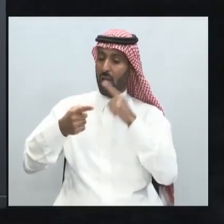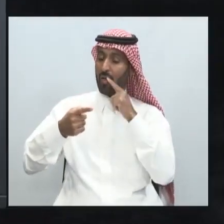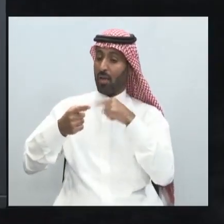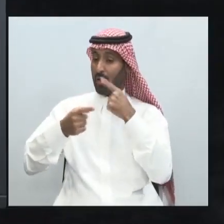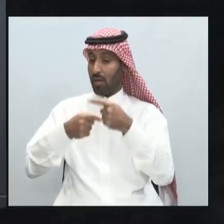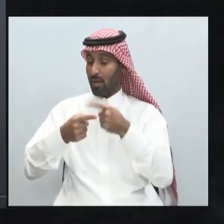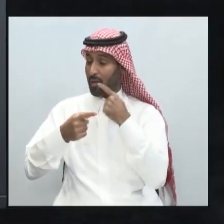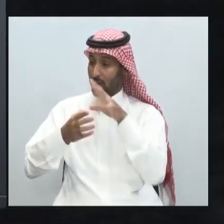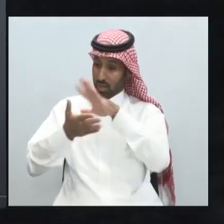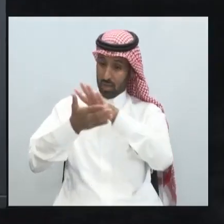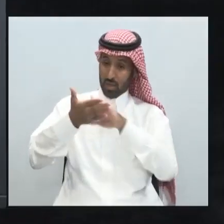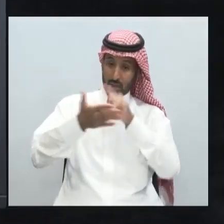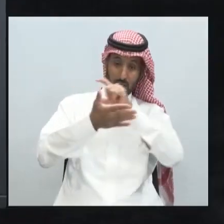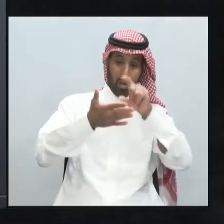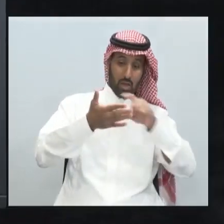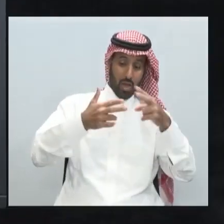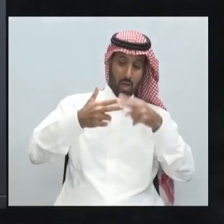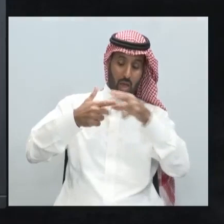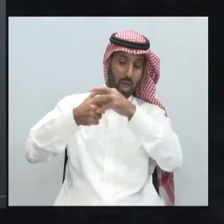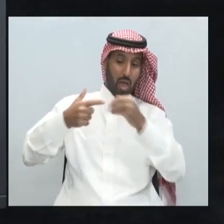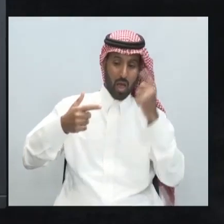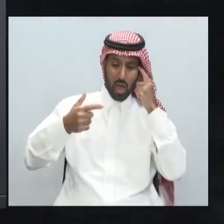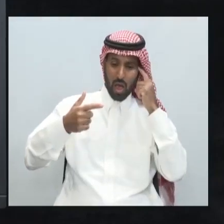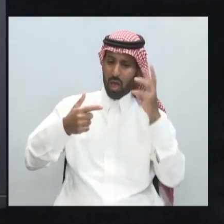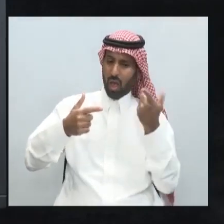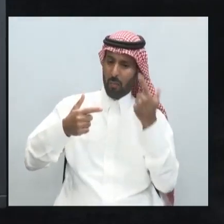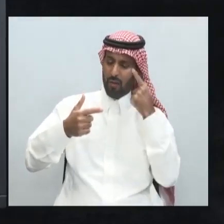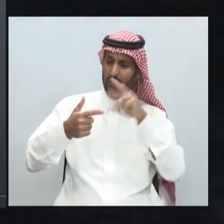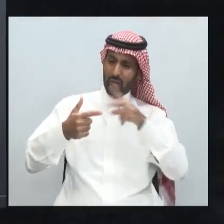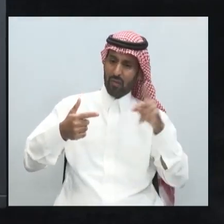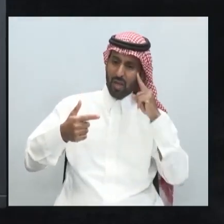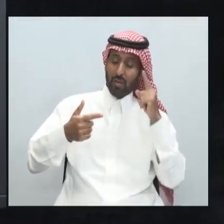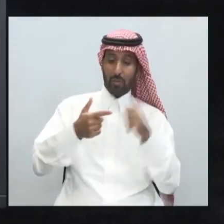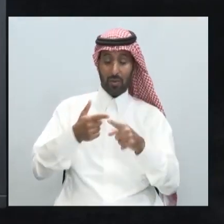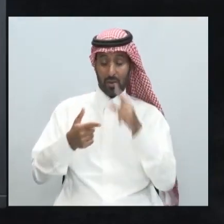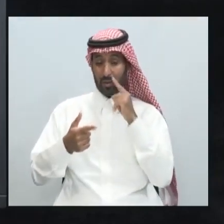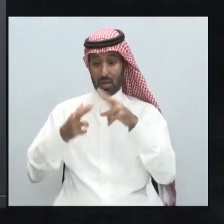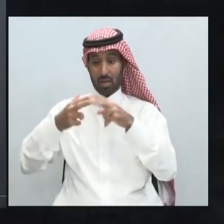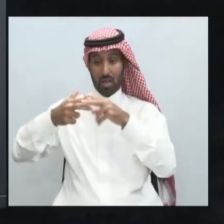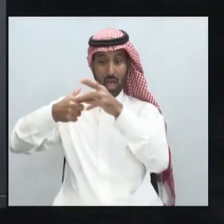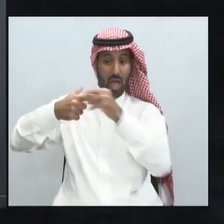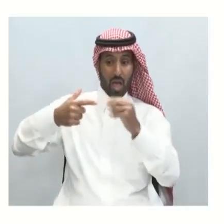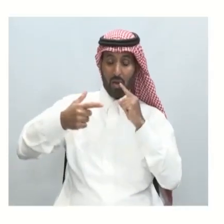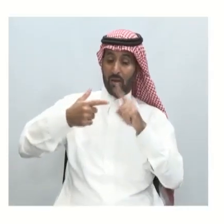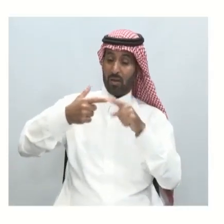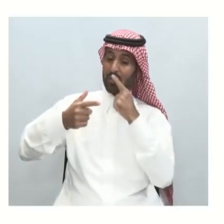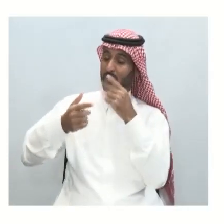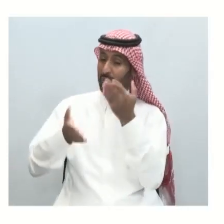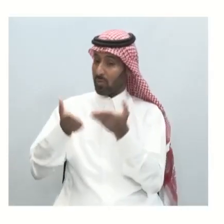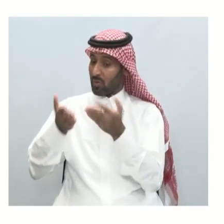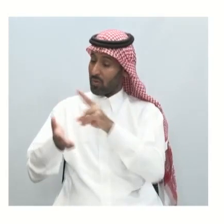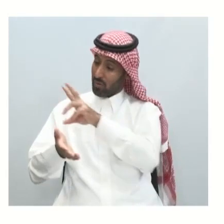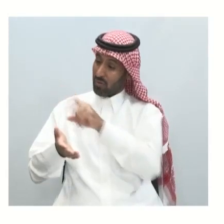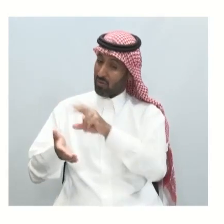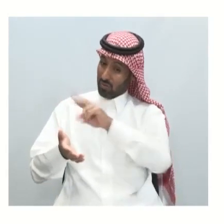ساعت على جدول الكهروسالبيه حتى احس الفرق في الكهروسالبيه واحدد هل هي قطبيه ام غير